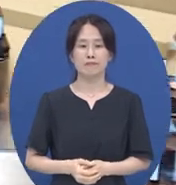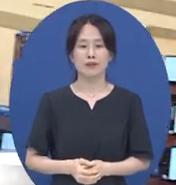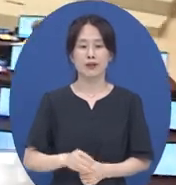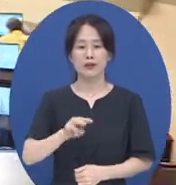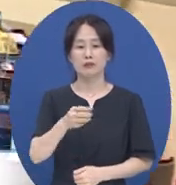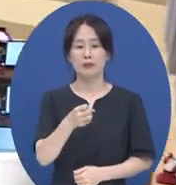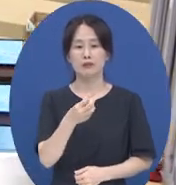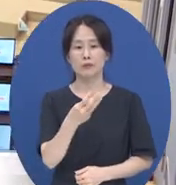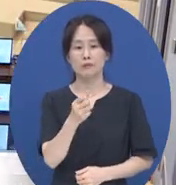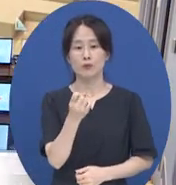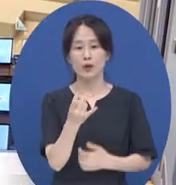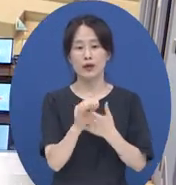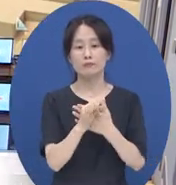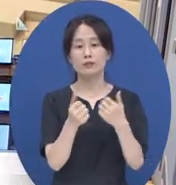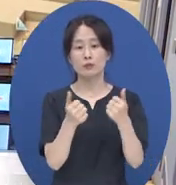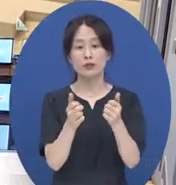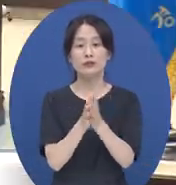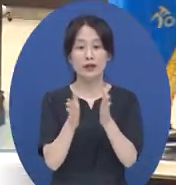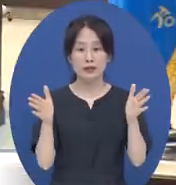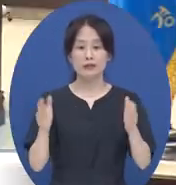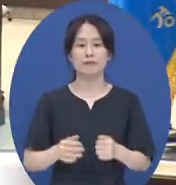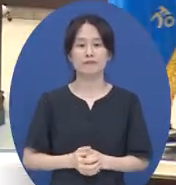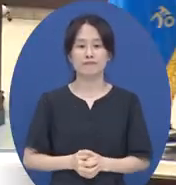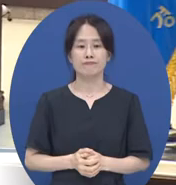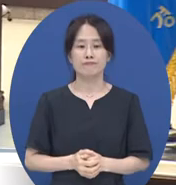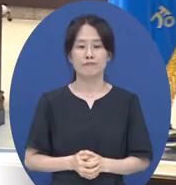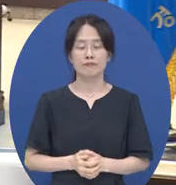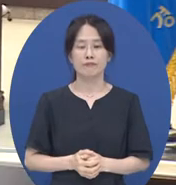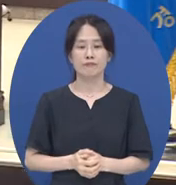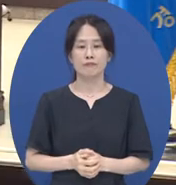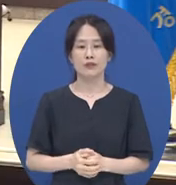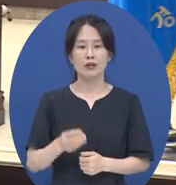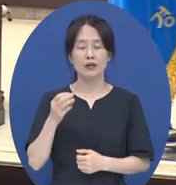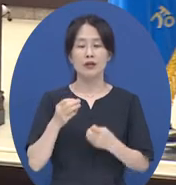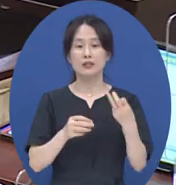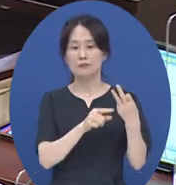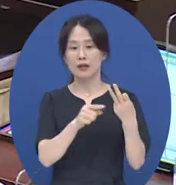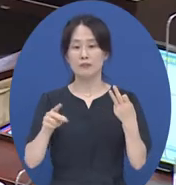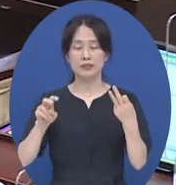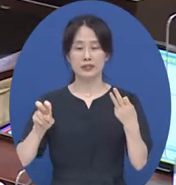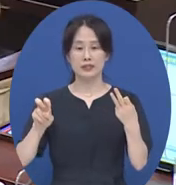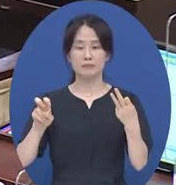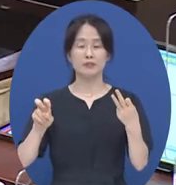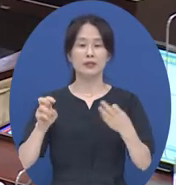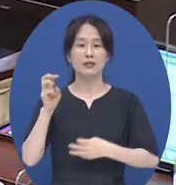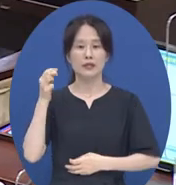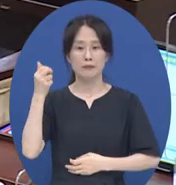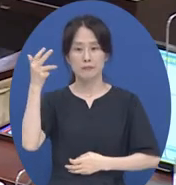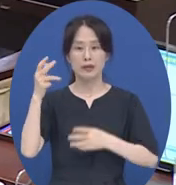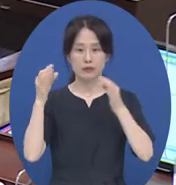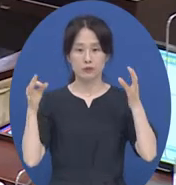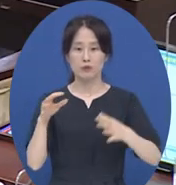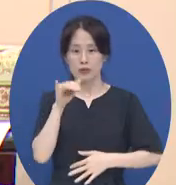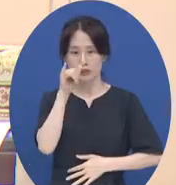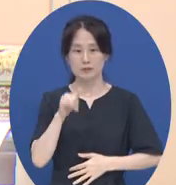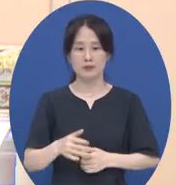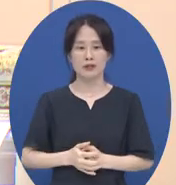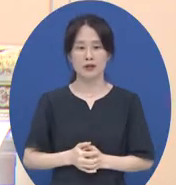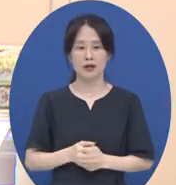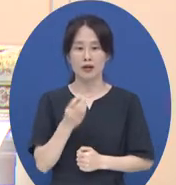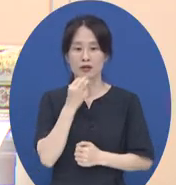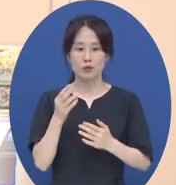경기도의회가 제353회 임시회를 열었습니다. 이번 임시회는 13일부터 20일까지 8일 동안 열립니다.